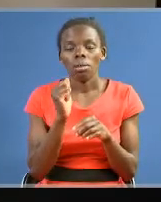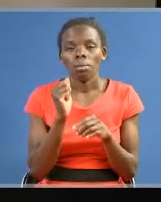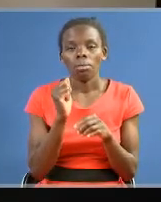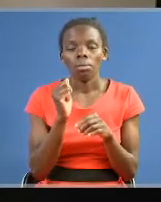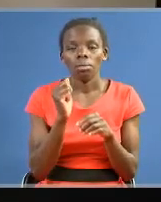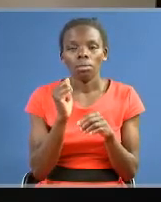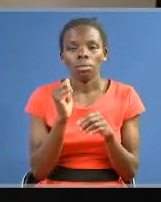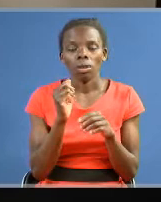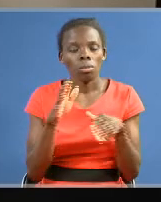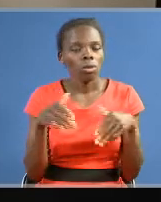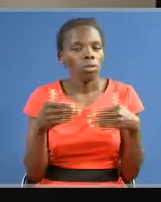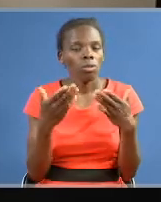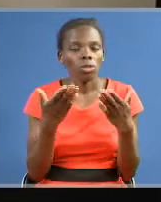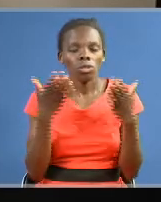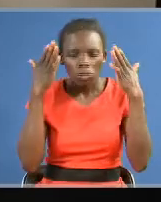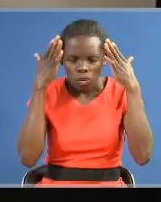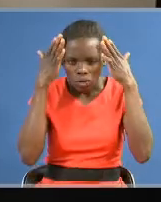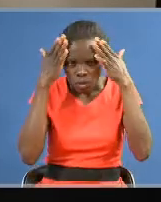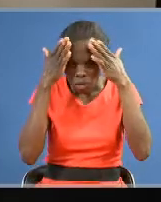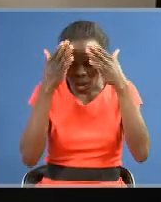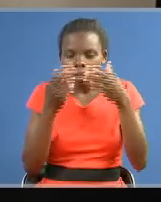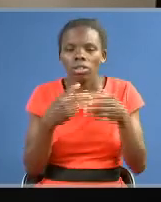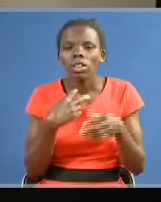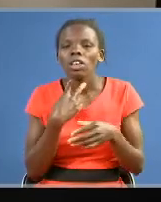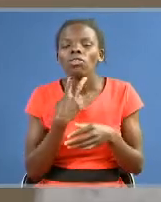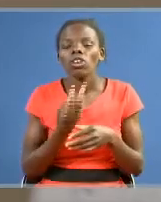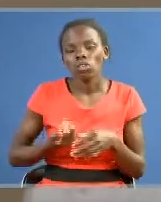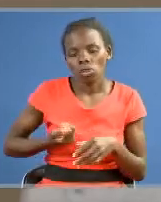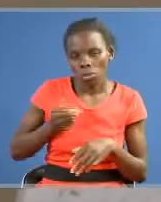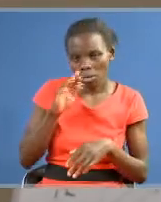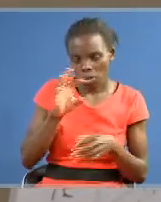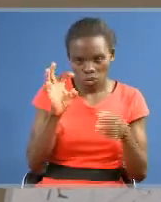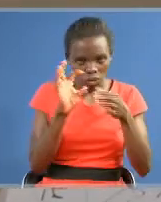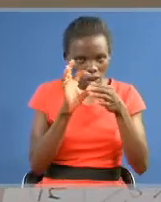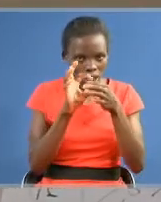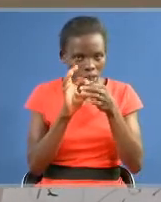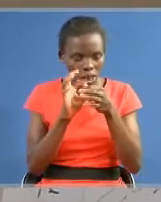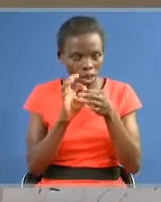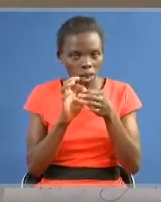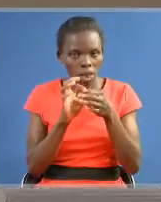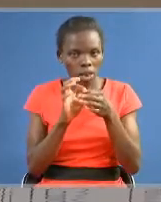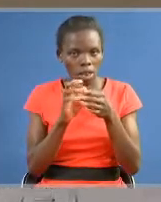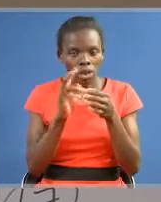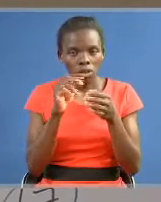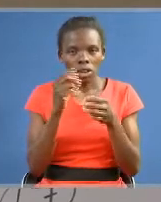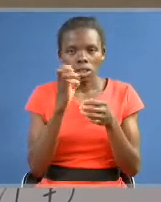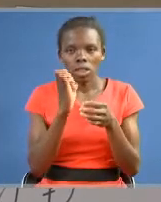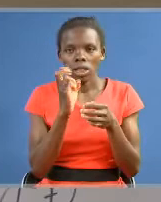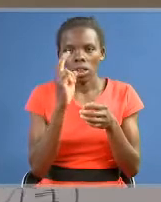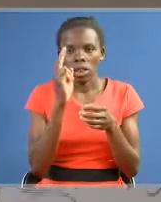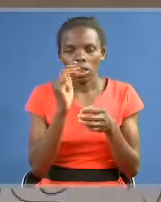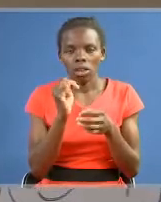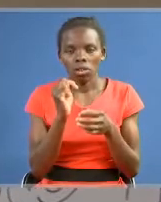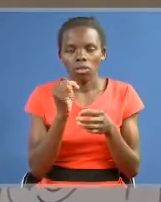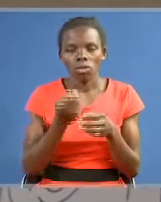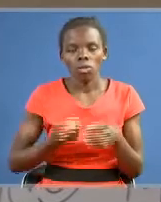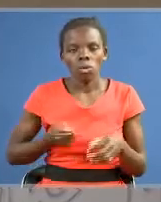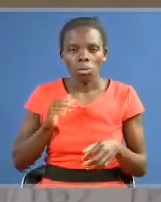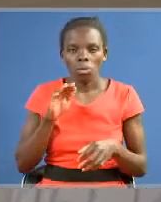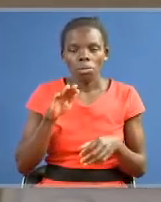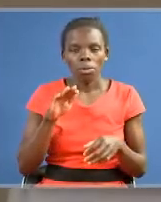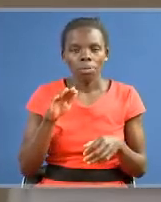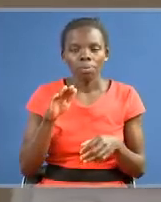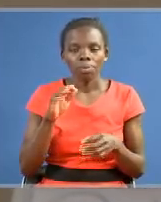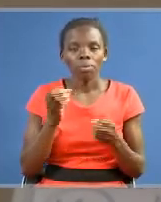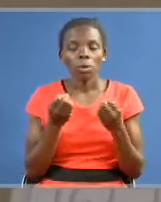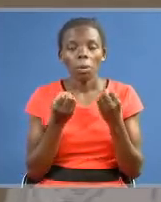Rising yamejitokeza kuangazia sauti ya wanawake kwa ushirikiano na shirika la Center of Adolescence kuona kuwa wanawake wamejitosa